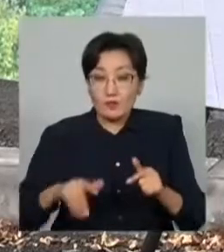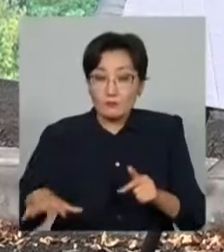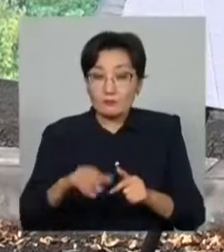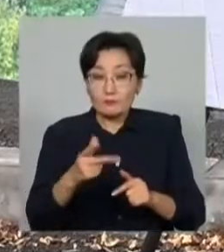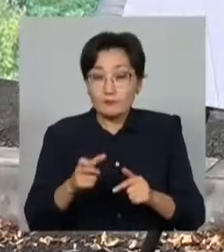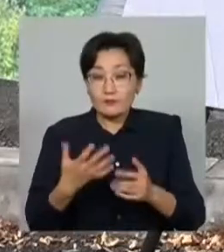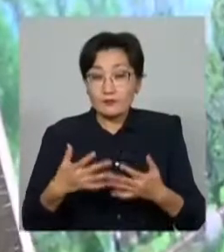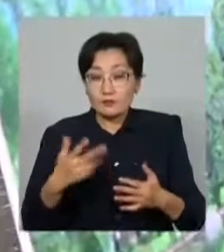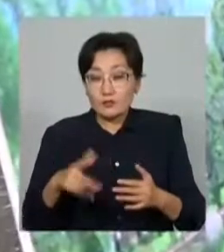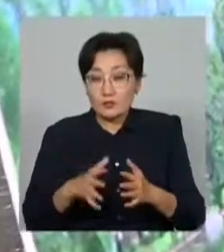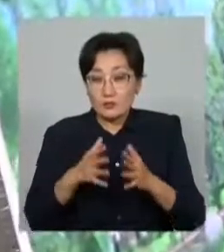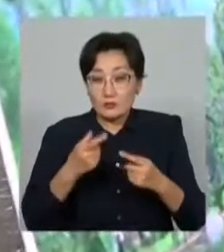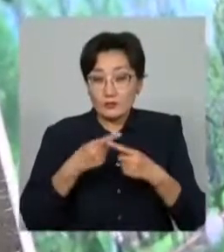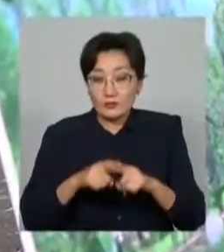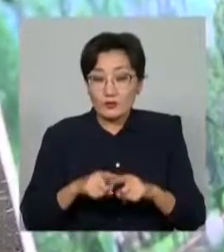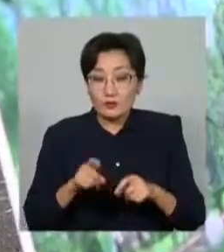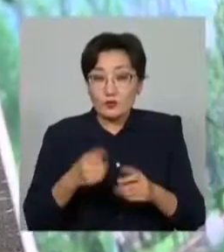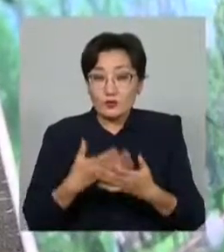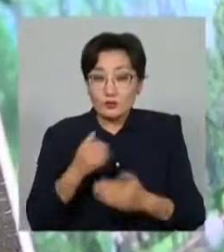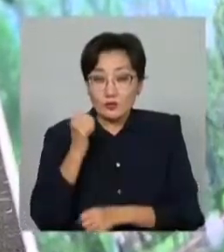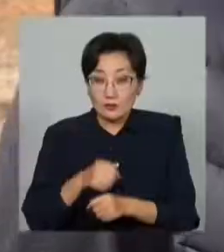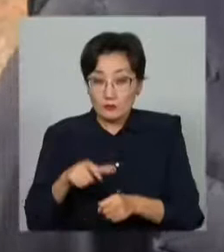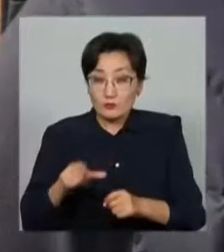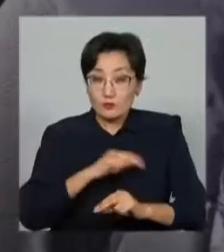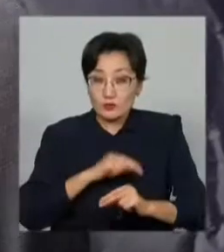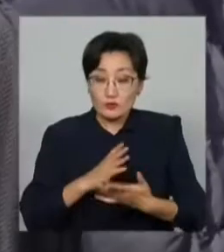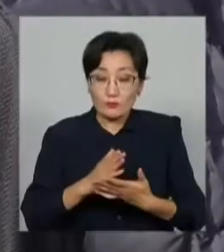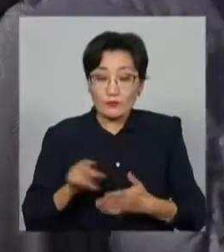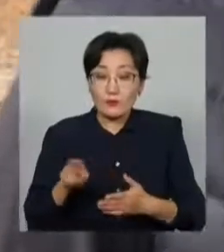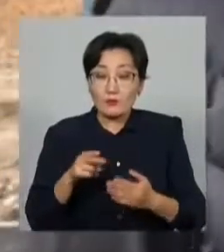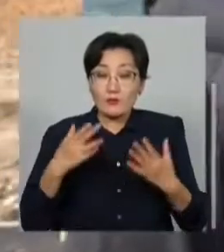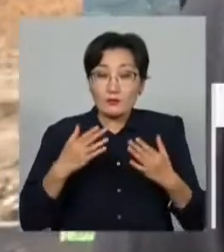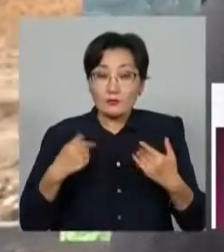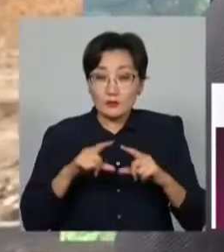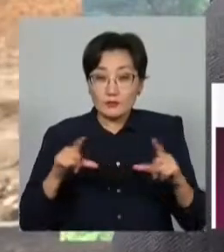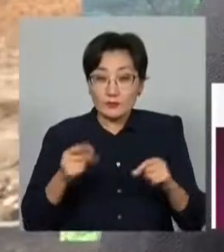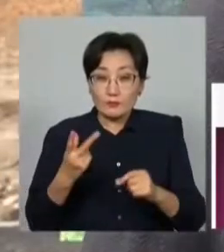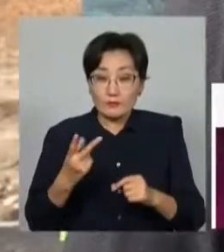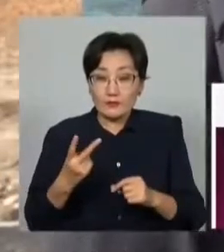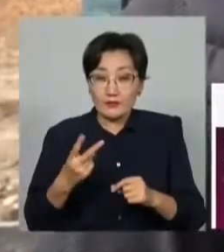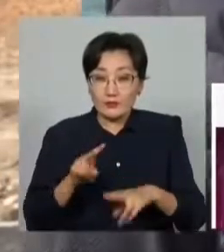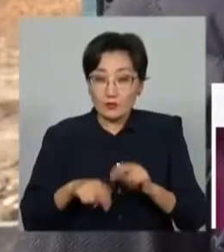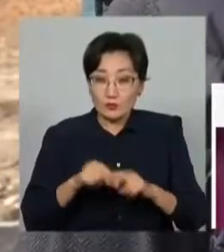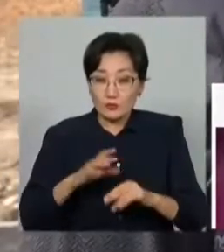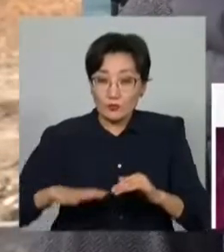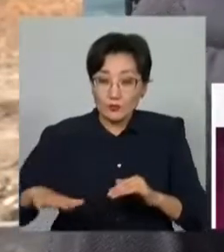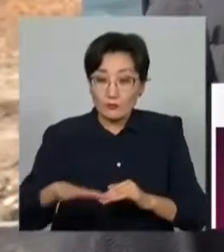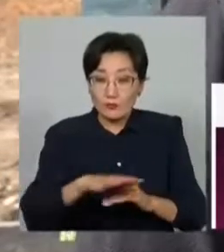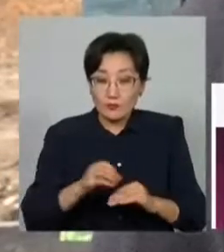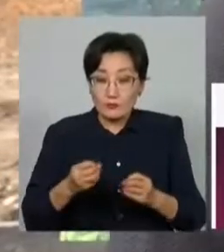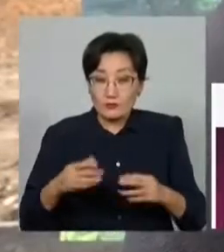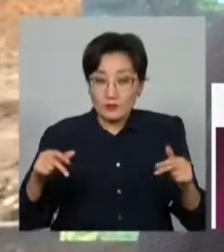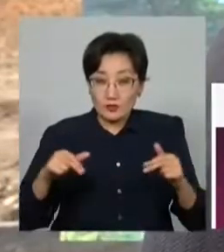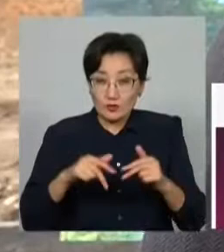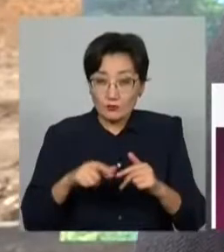30-дан астам техника мен 100-ге жуық адам жұмыс істеп жатыр. Осы желтоқсан саябағының екінші кезеңі құрылысында жай жүргінші